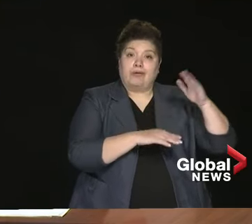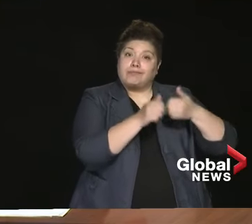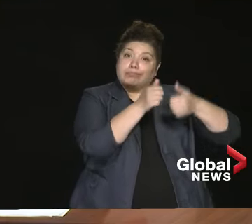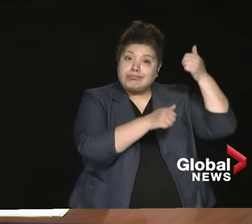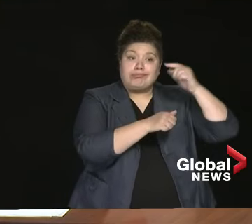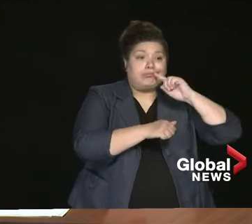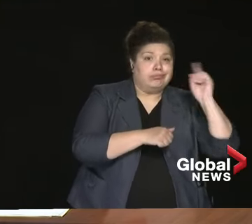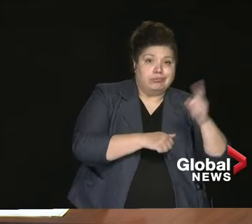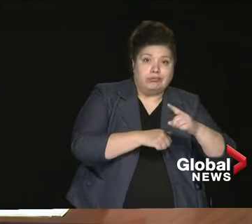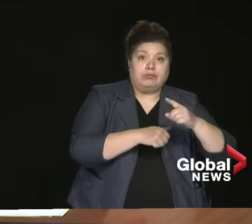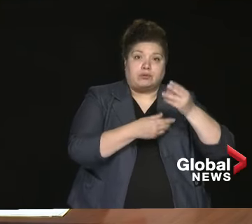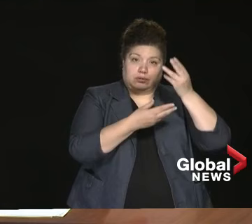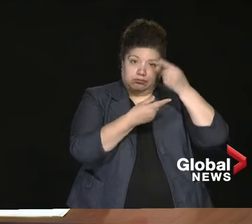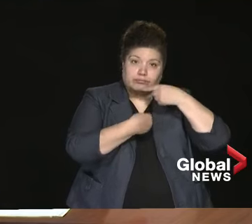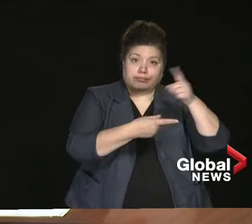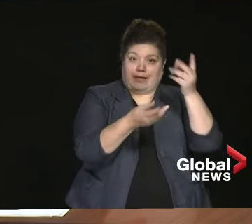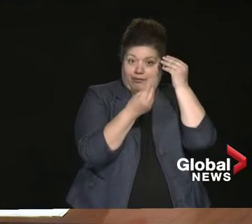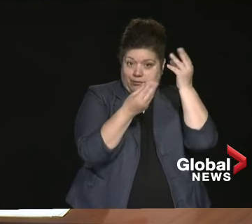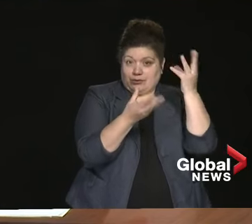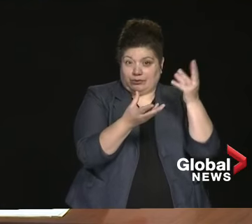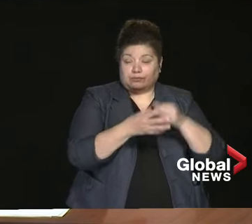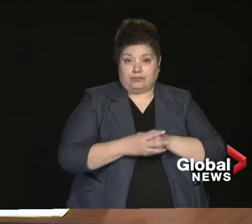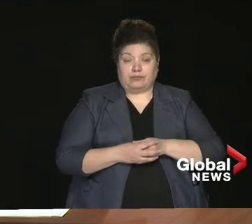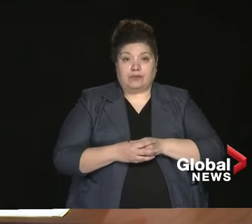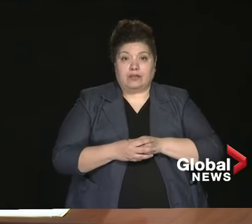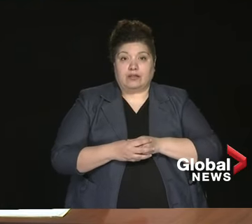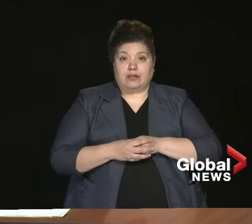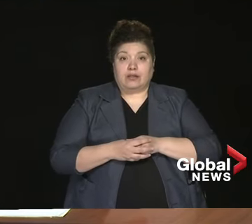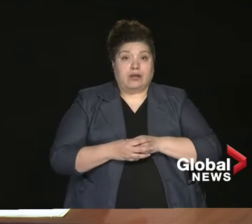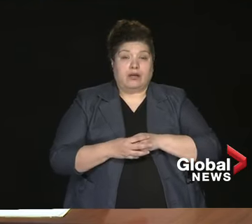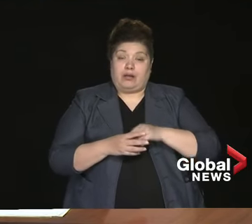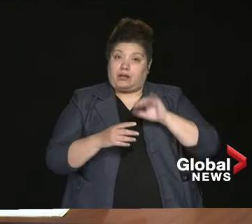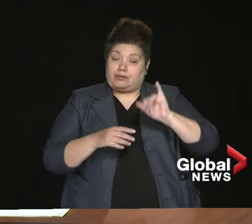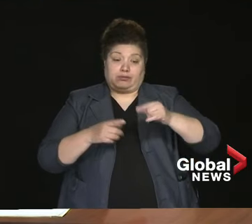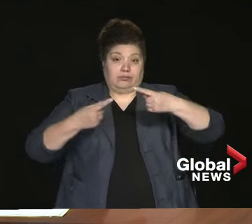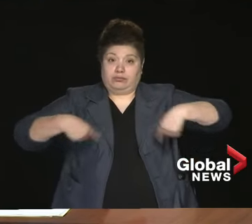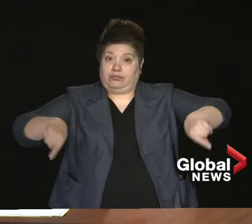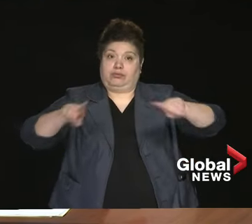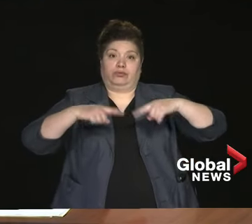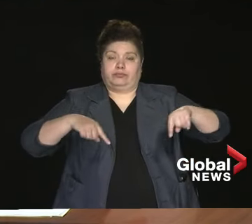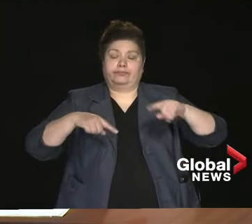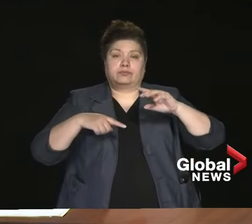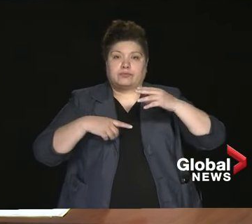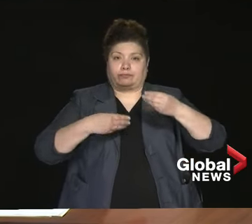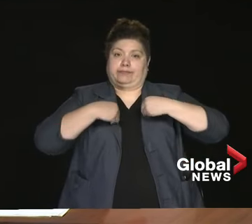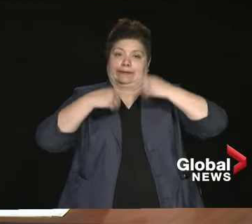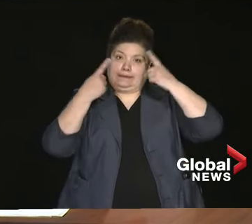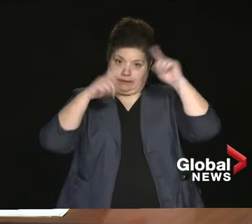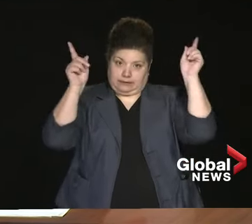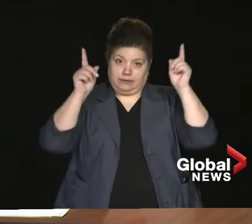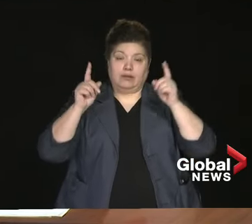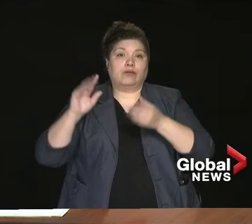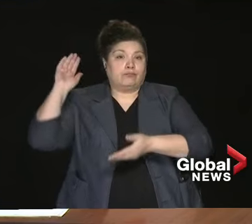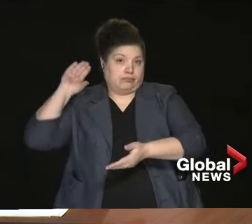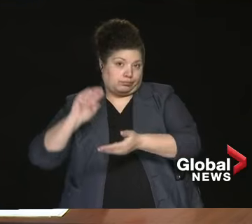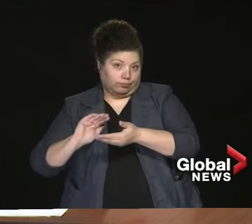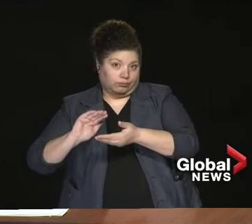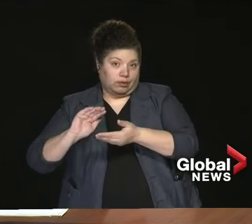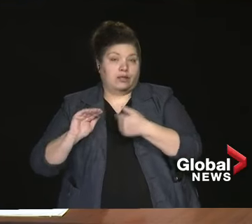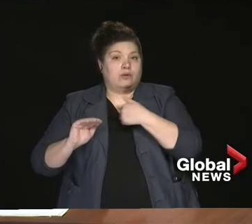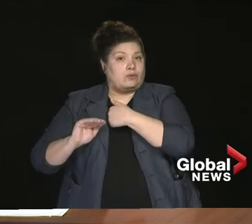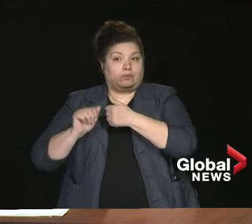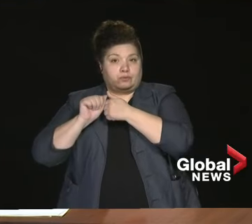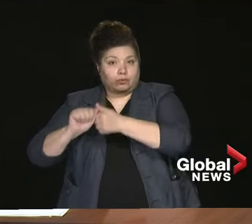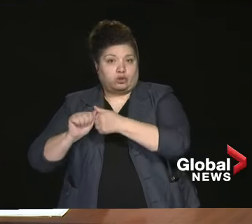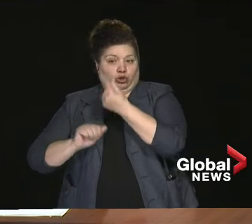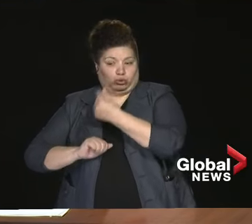bout de show compte, that nous pouvons rester dans ce meilleur practice scénario. physical distancing, Nous ne we will be able pourrons to pas prévenir remain in this tous les best décès, case scenario. mais nous We devons